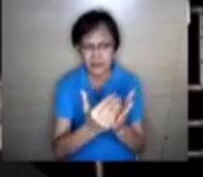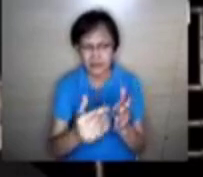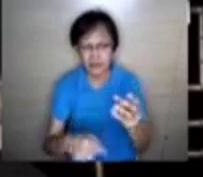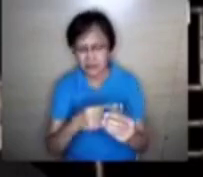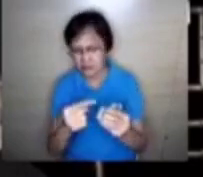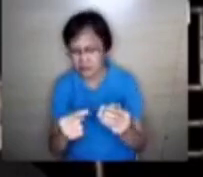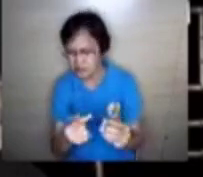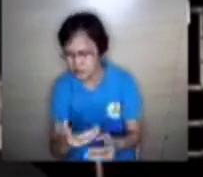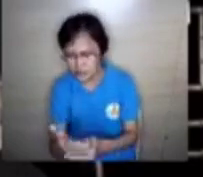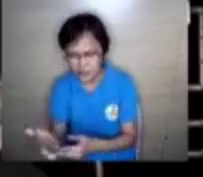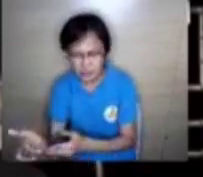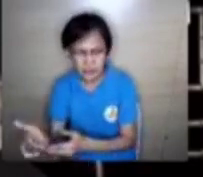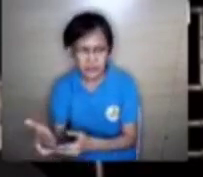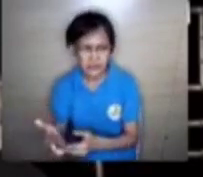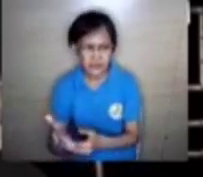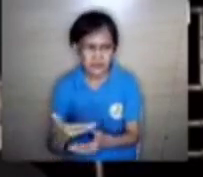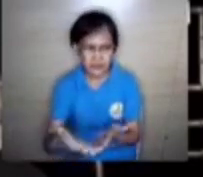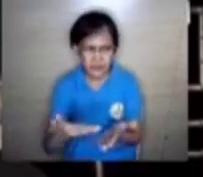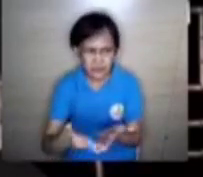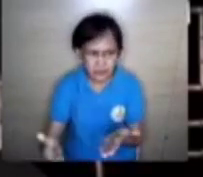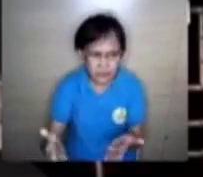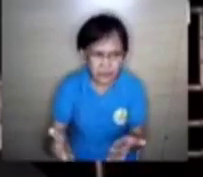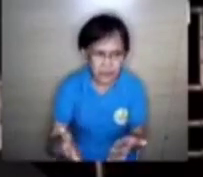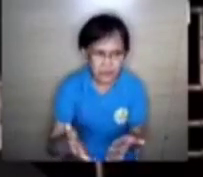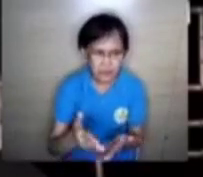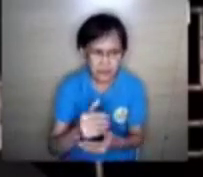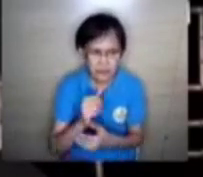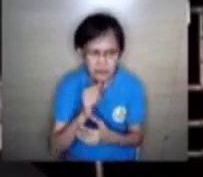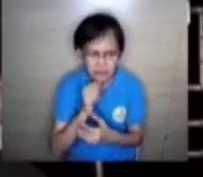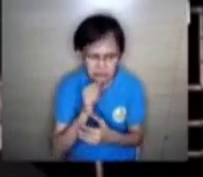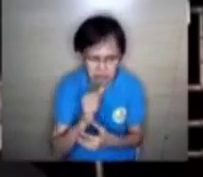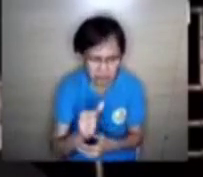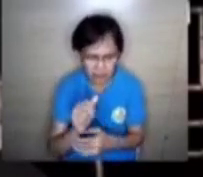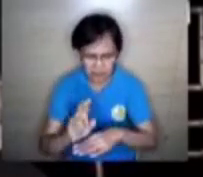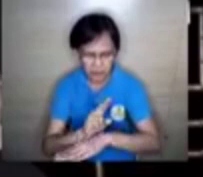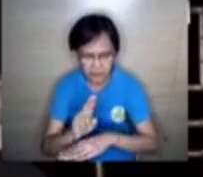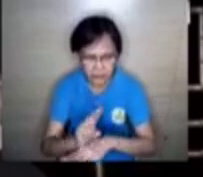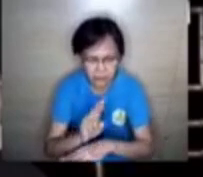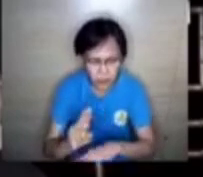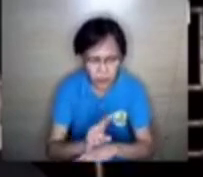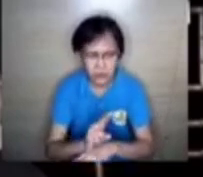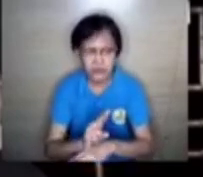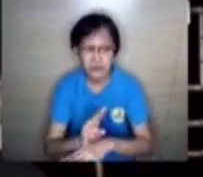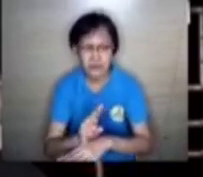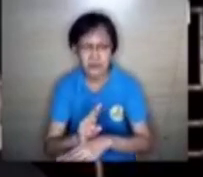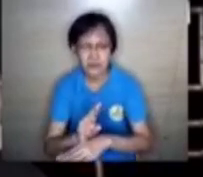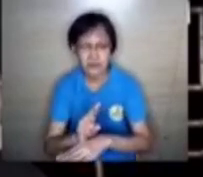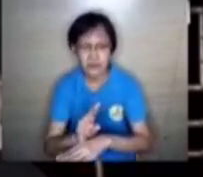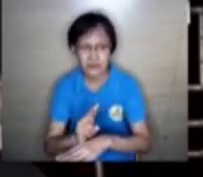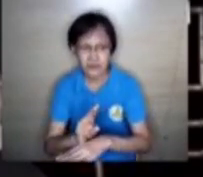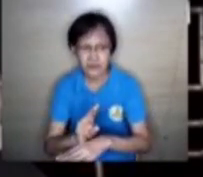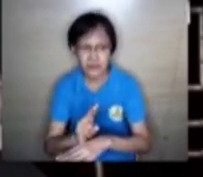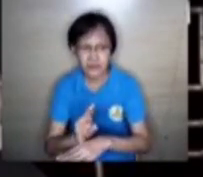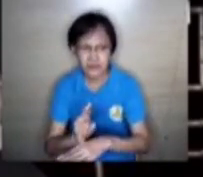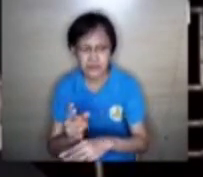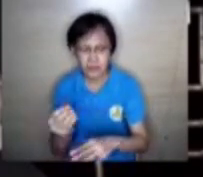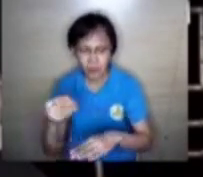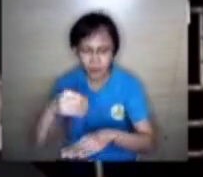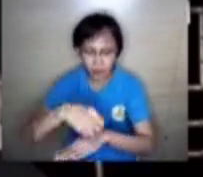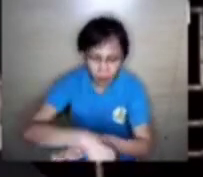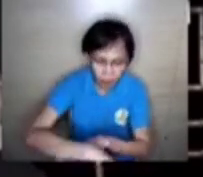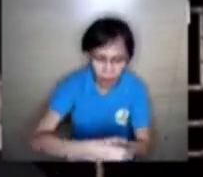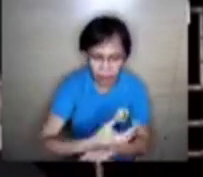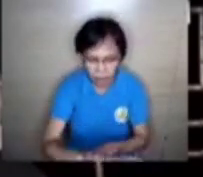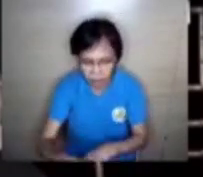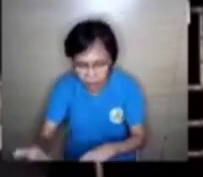na nagkukulang yung gamot dahil inaantay pa yung bidding. O kaya naman yung pagkasobra or oversupply ng ibang